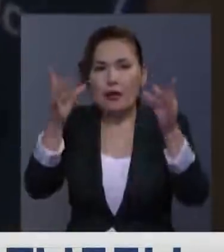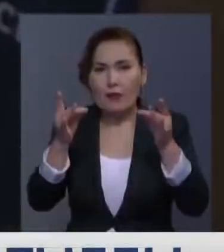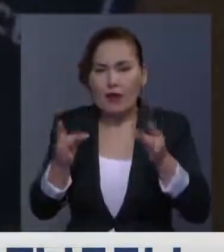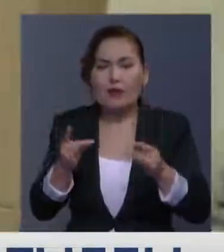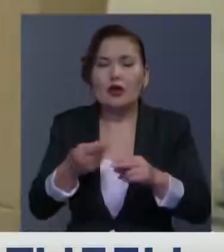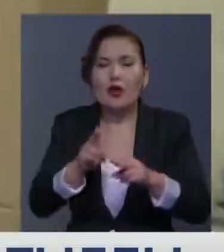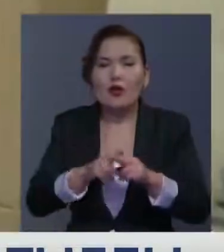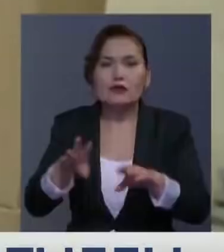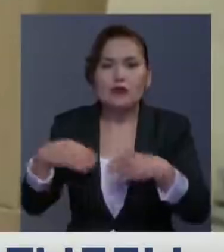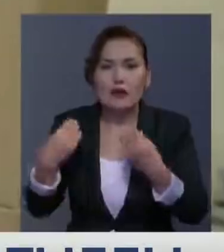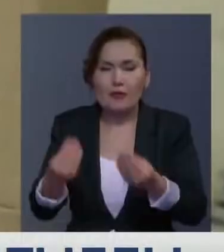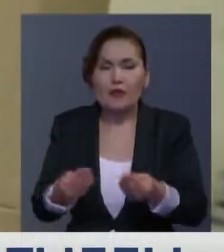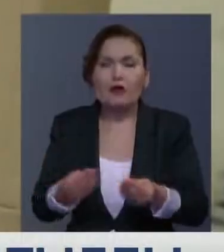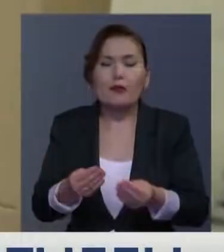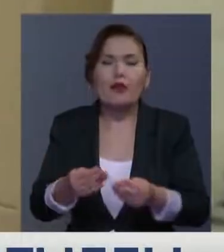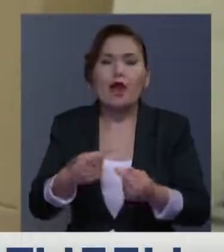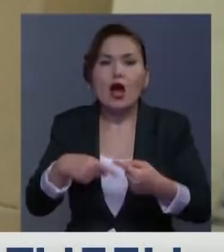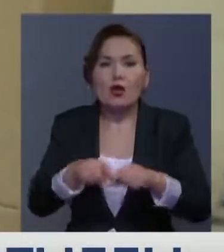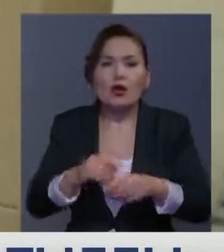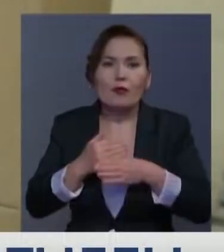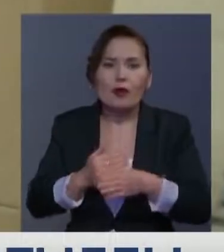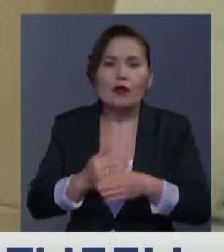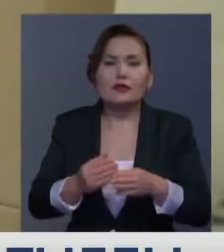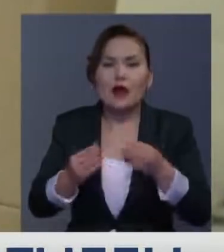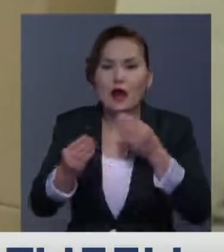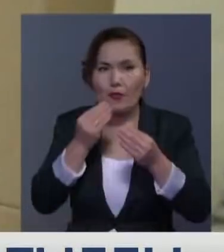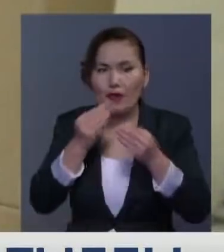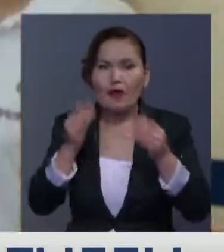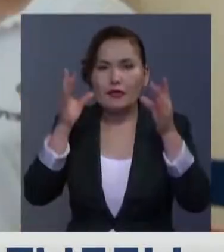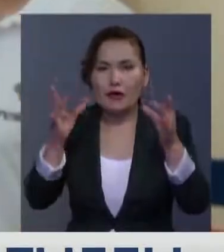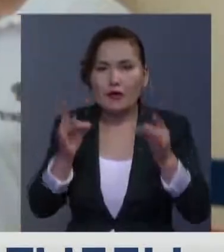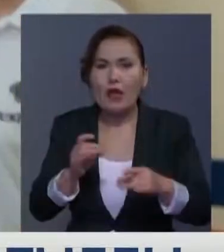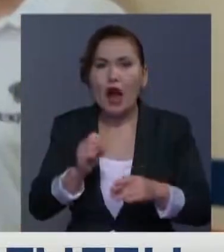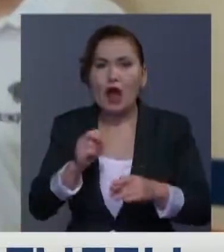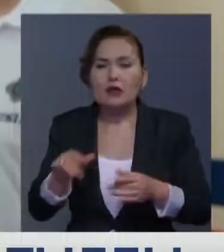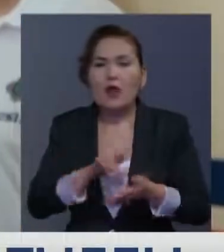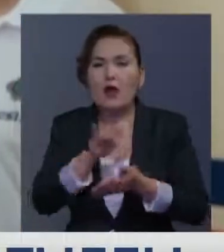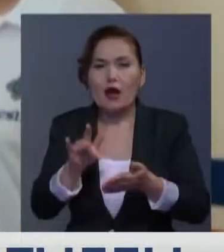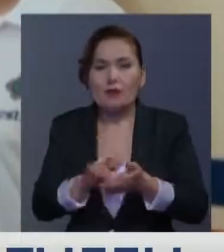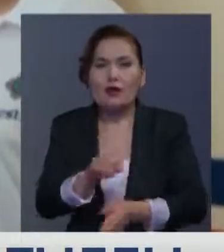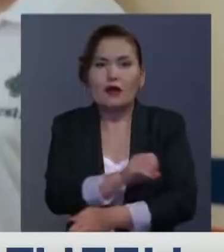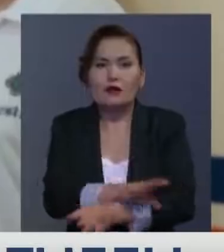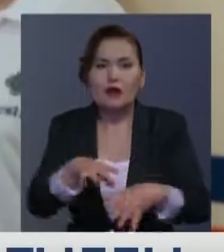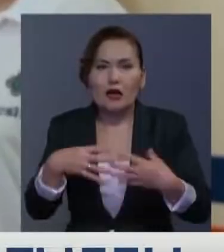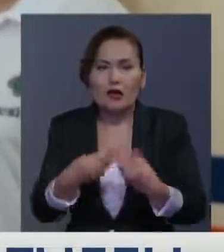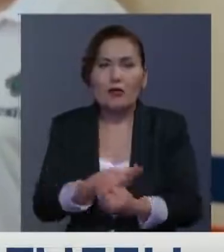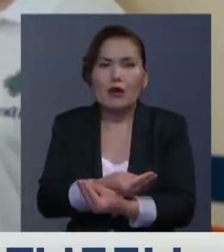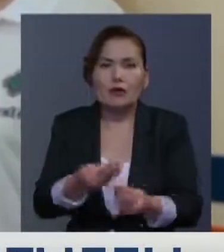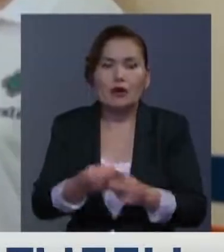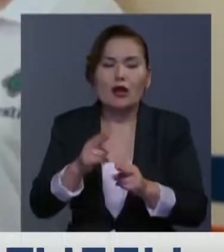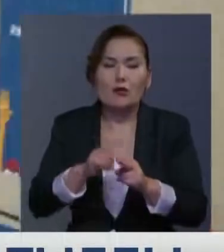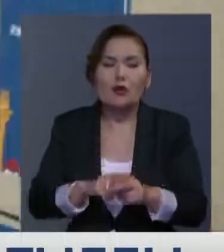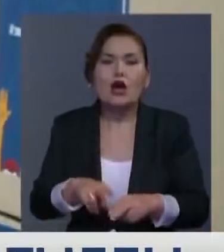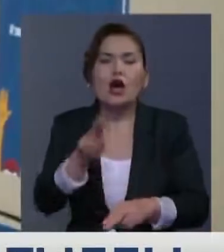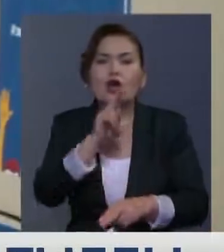кәсіпкерлер палатасымен бірлесе атқарып отыр. Азық түлік салынған себеттер Ақтау мен Мұнайлы ауданының тұрғындарына таратылды. Олардың тізімі